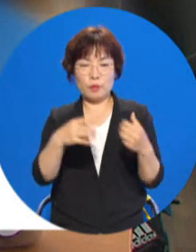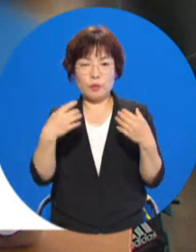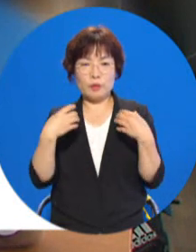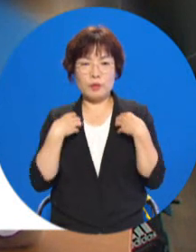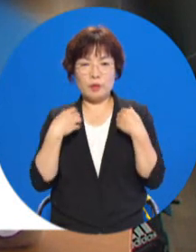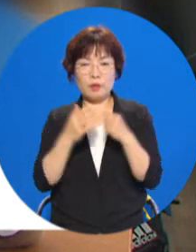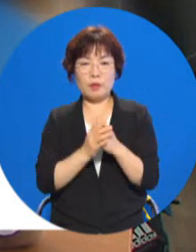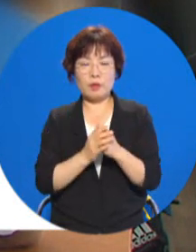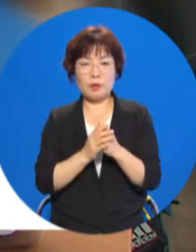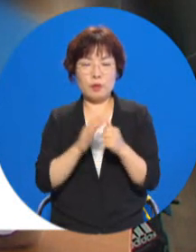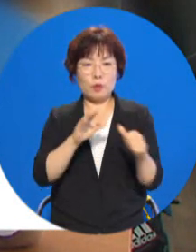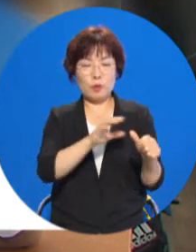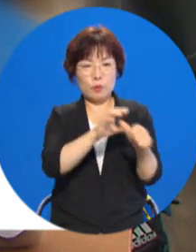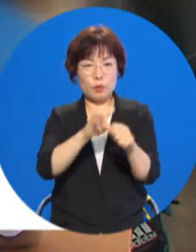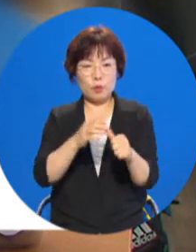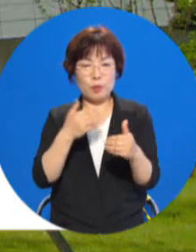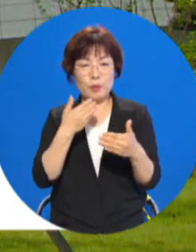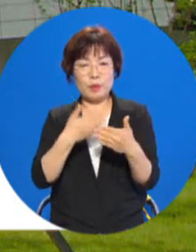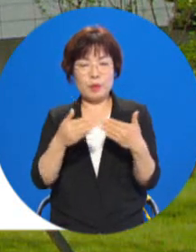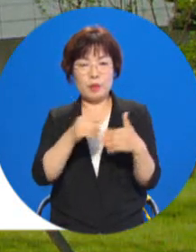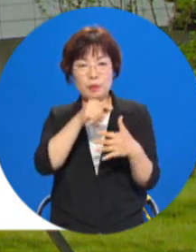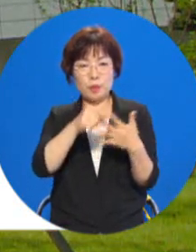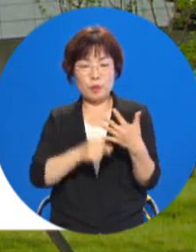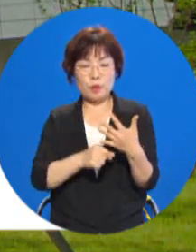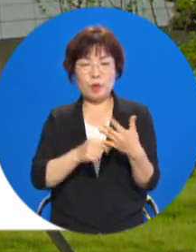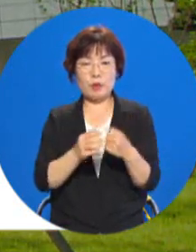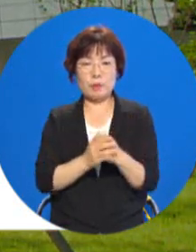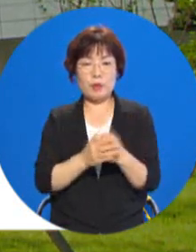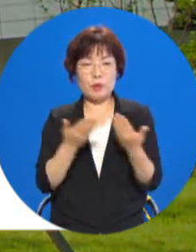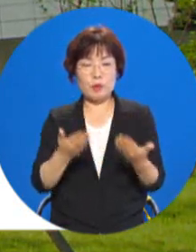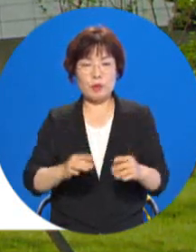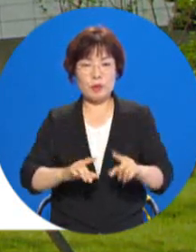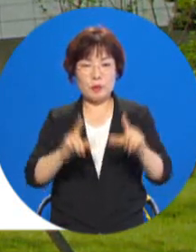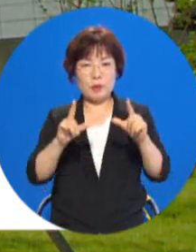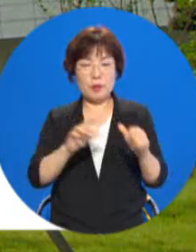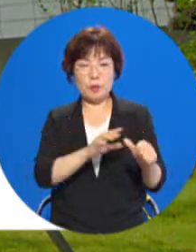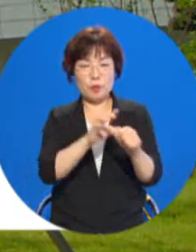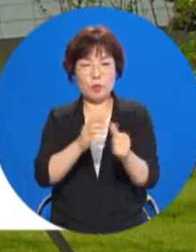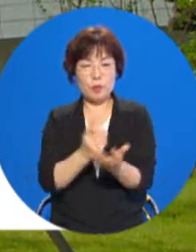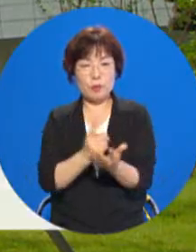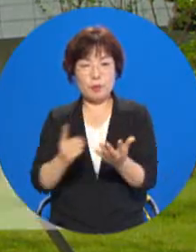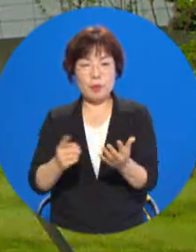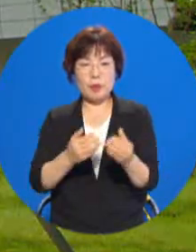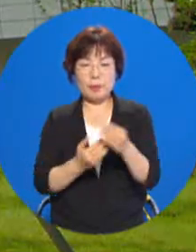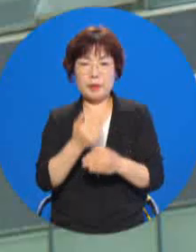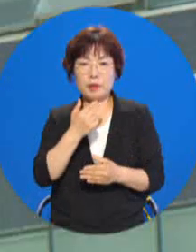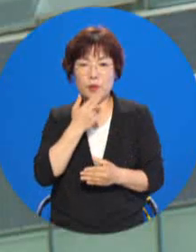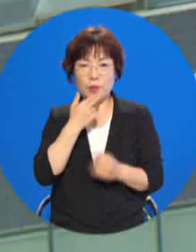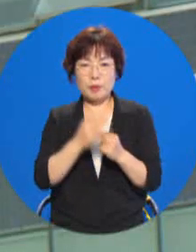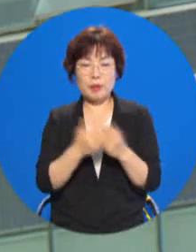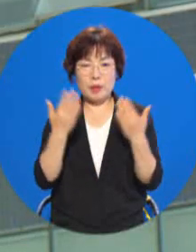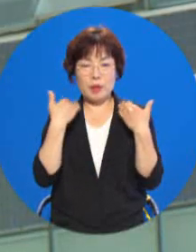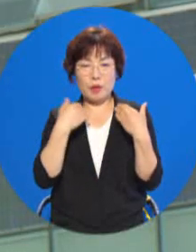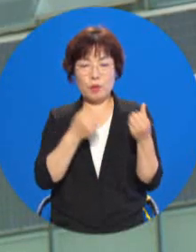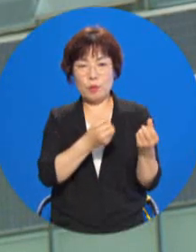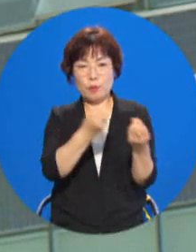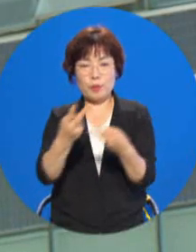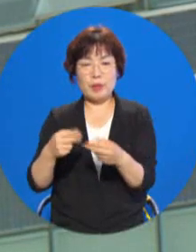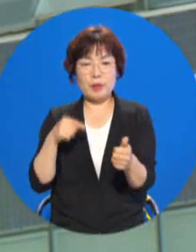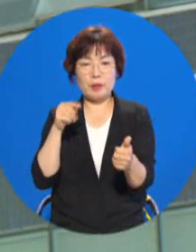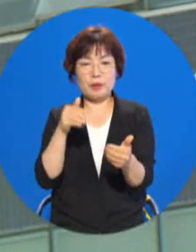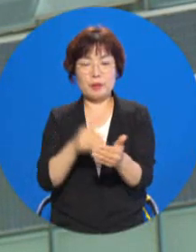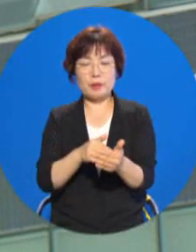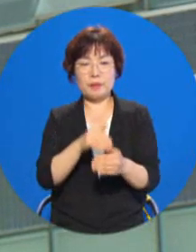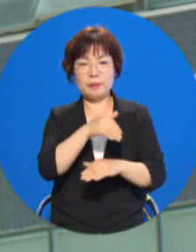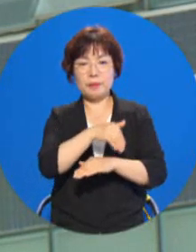전남도교육청은 돌봄이나 체험학습 프로그램 운영으로 연휴 기간 돌봄 사각이 발생하지 않도록 일선 학교에 지침을